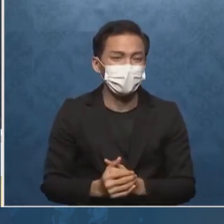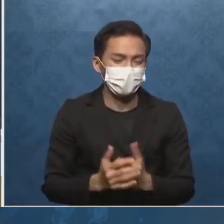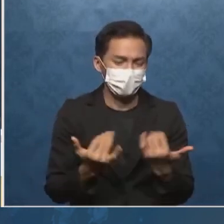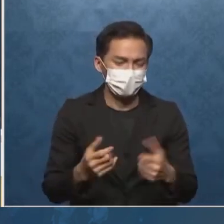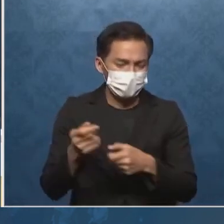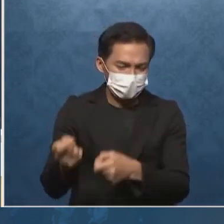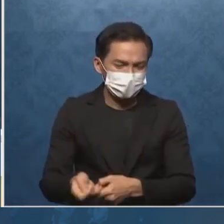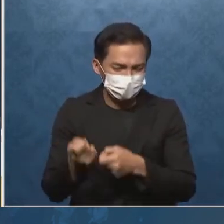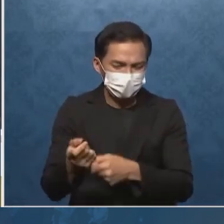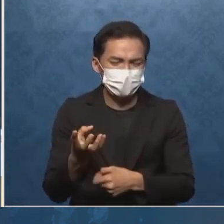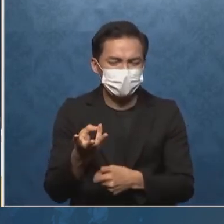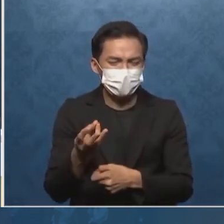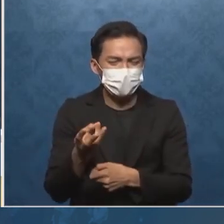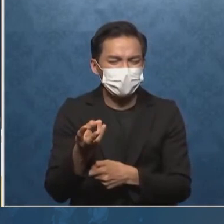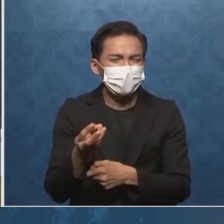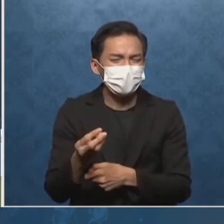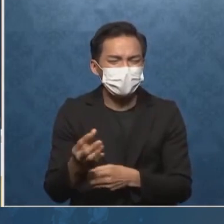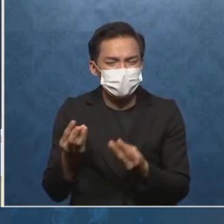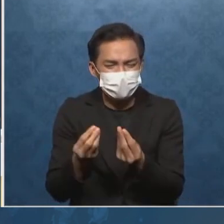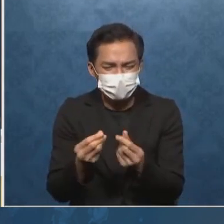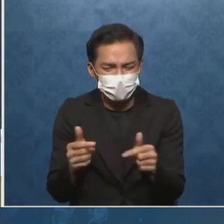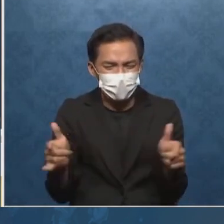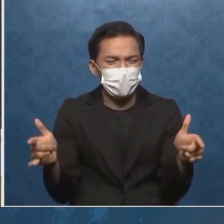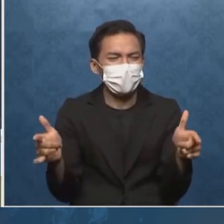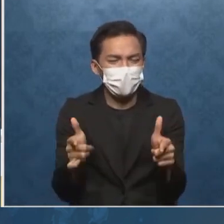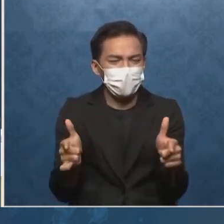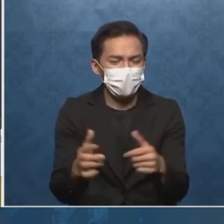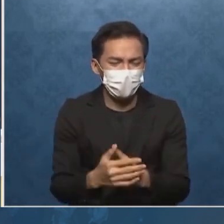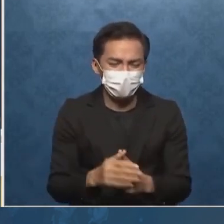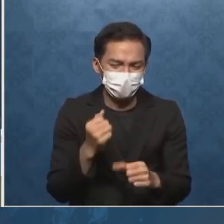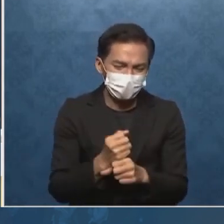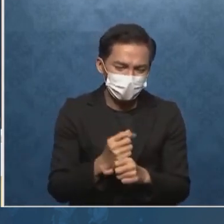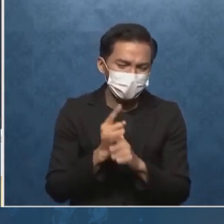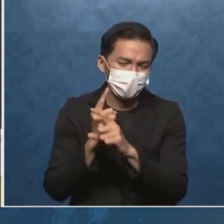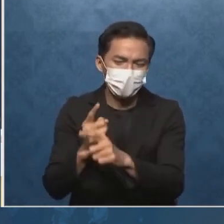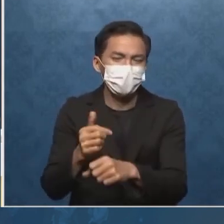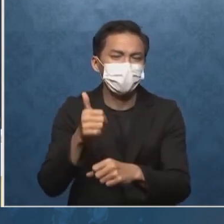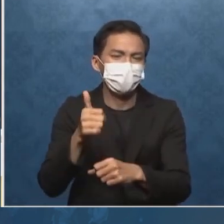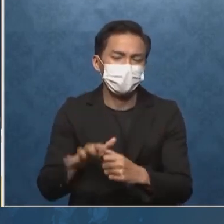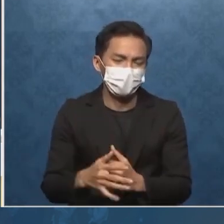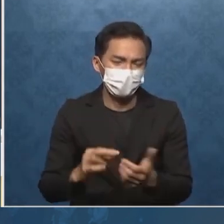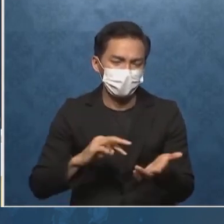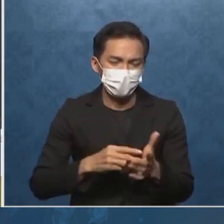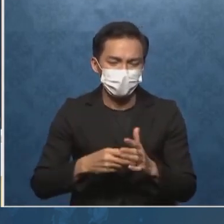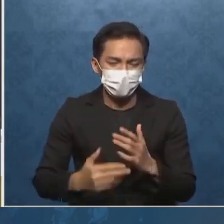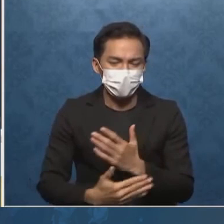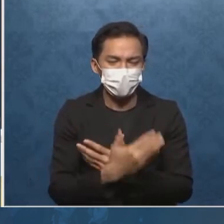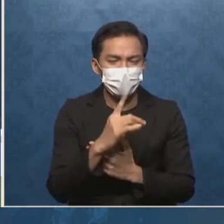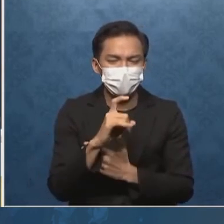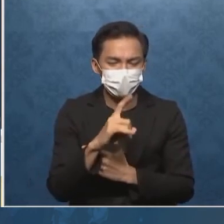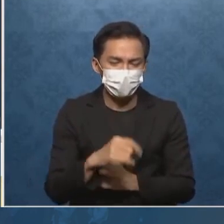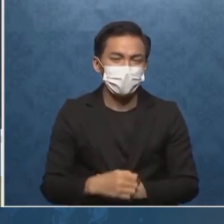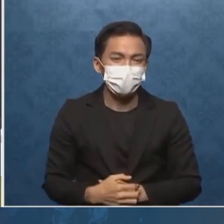เกษตรกรที่มีที่ดินทำกินน้อยอยู่แล้วไม่สามารถปฏิบัติตามกฎเกณฑ์เหล่านี้ได้ดังนั้นเนี่ยทำไมเขาเสียโอกาสครับ